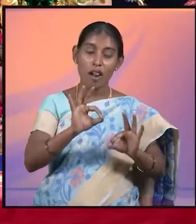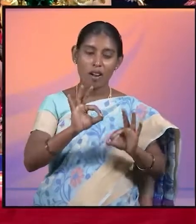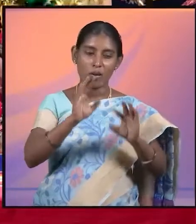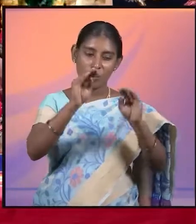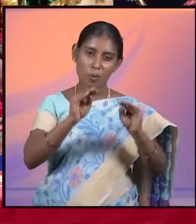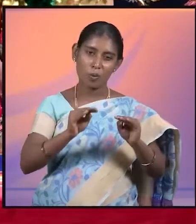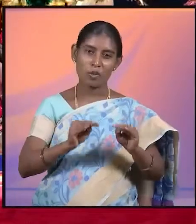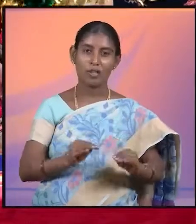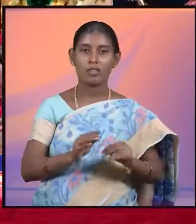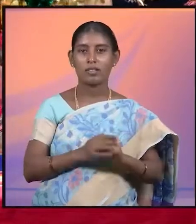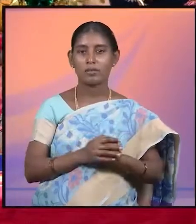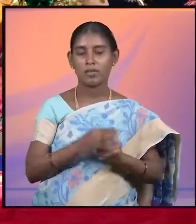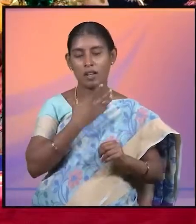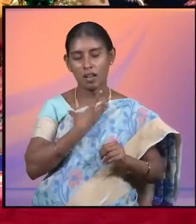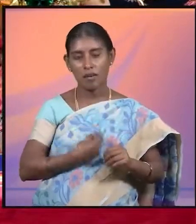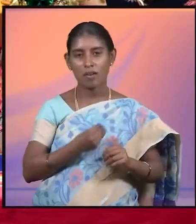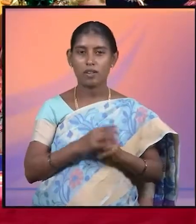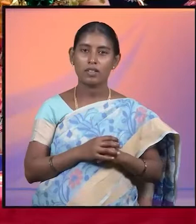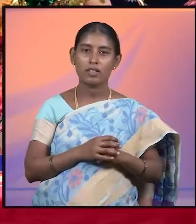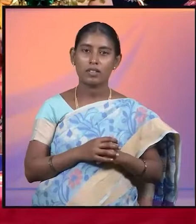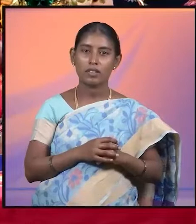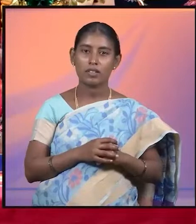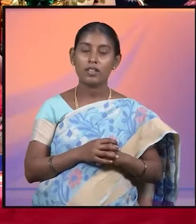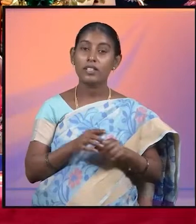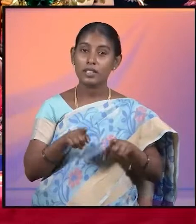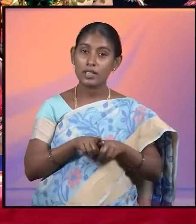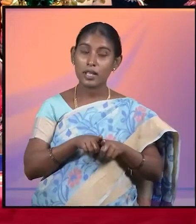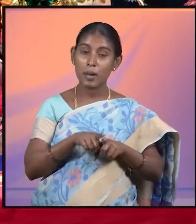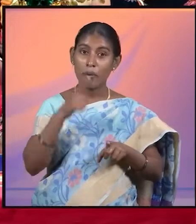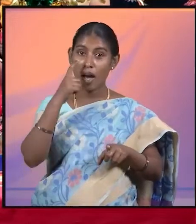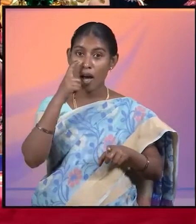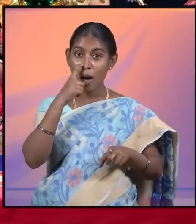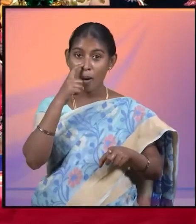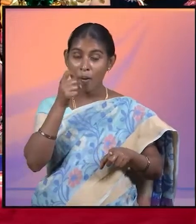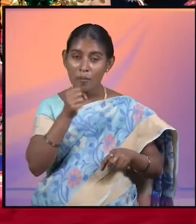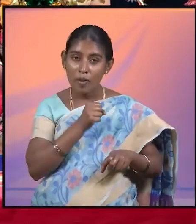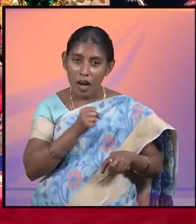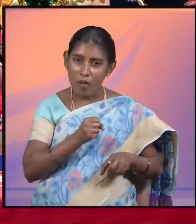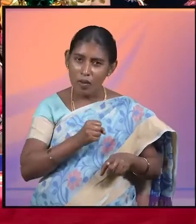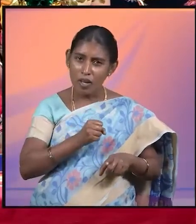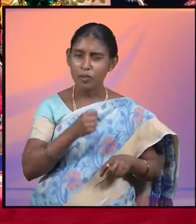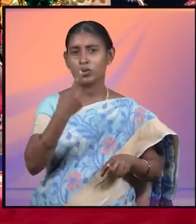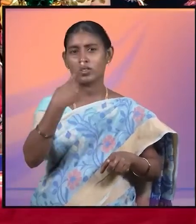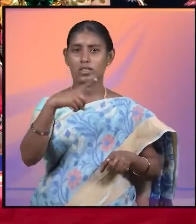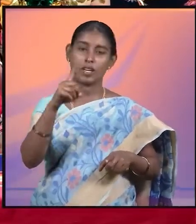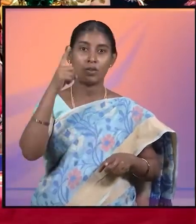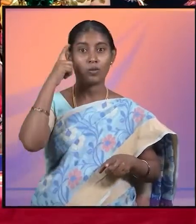கவலைப்படுறார். அவரோட கவலையும் சரிதானே. ஔவையாருக்கும் அப்படித்தான்